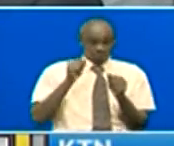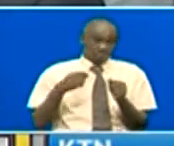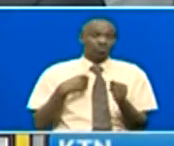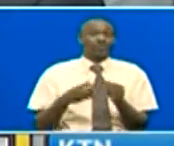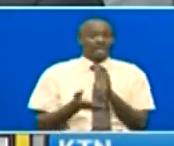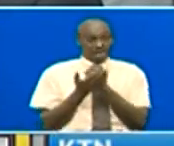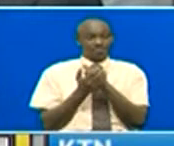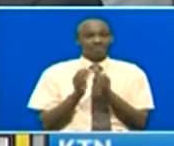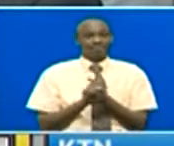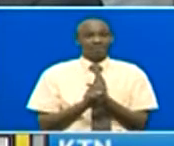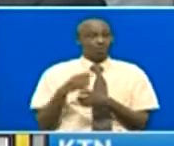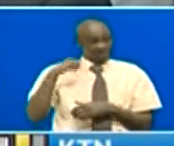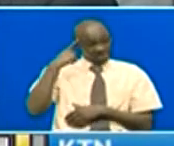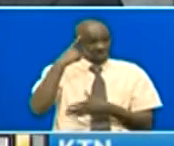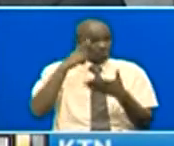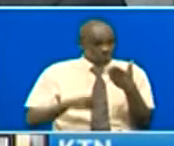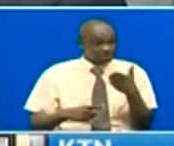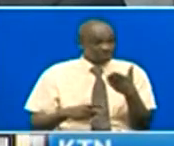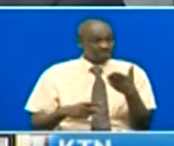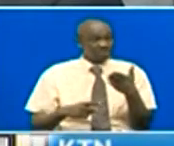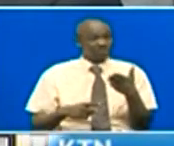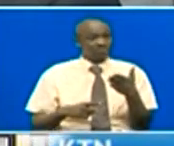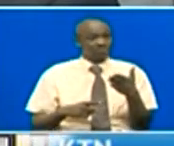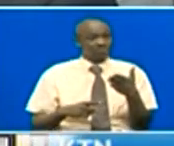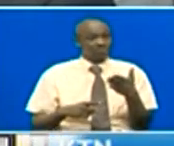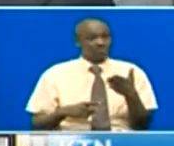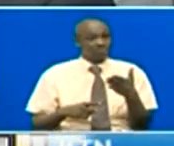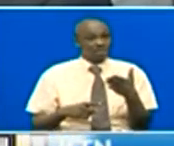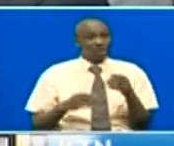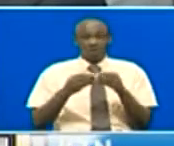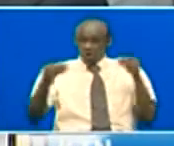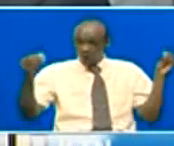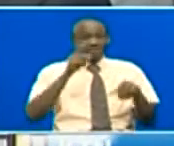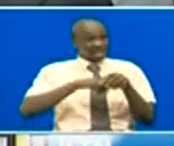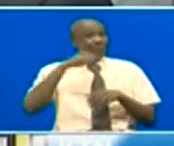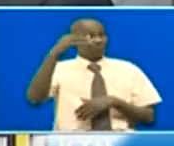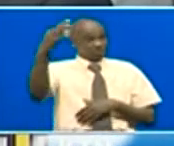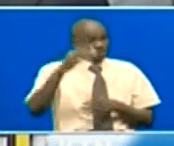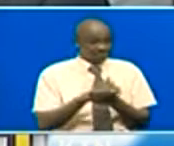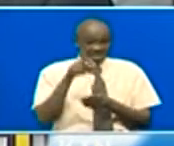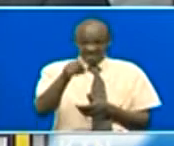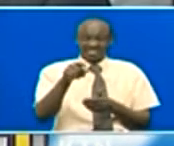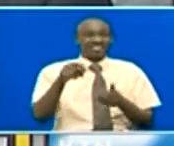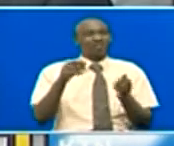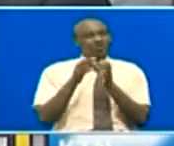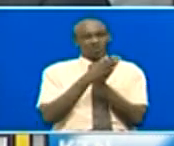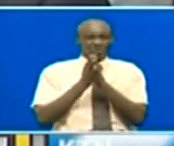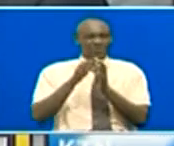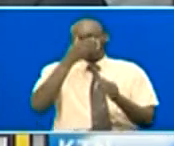dharura, na tunafikiria kwamba kwa muda mrefu utakaokuja haya mambo tutakuja kuachana nayo.